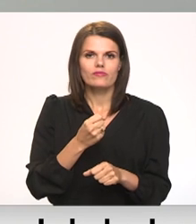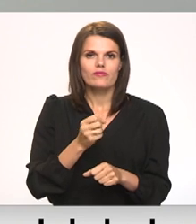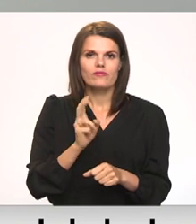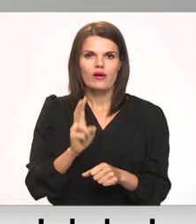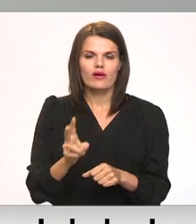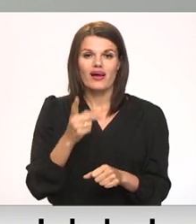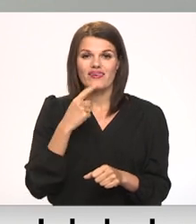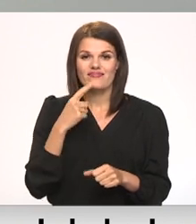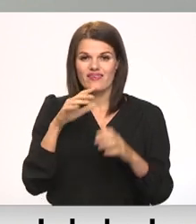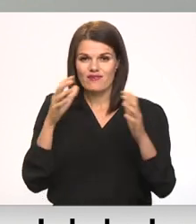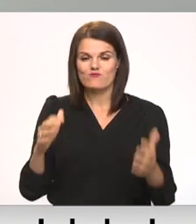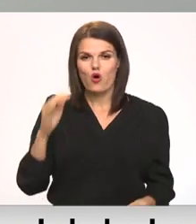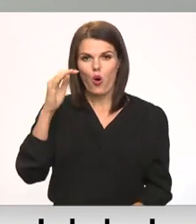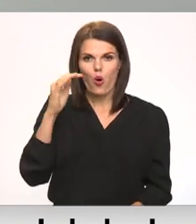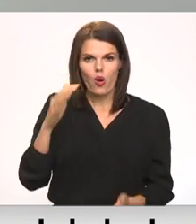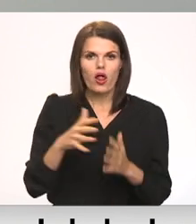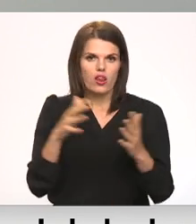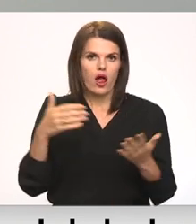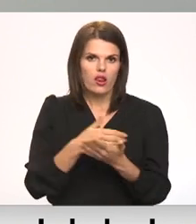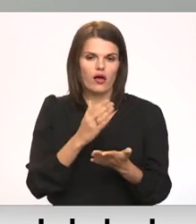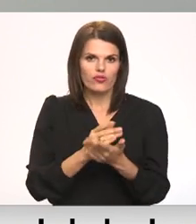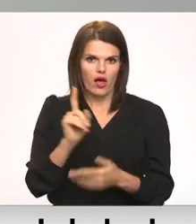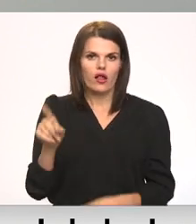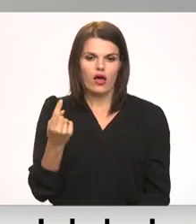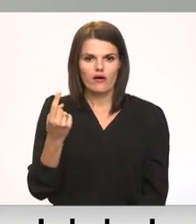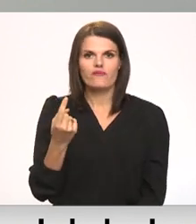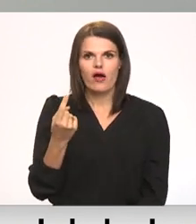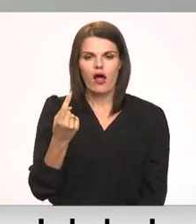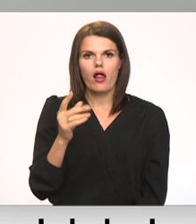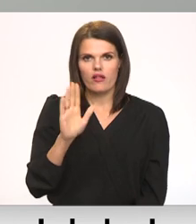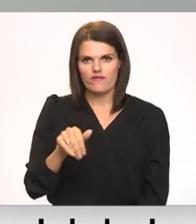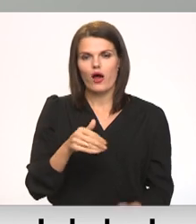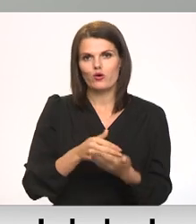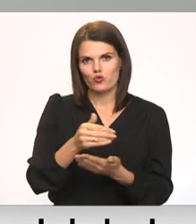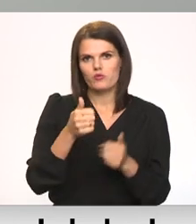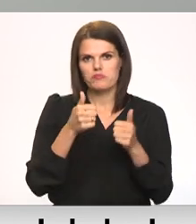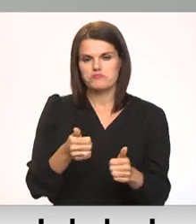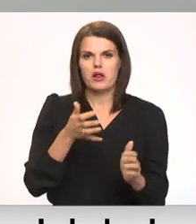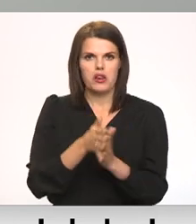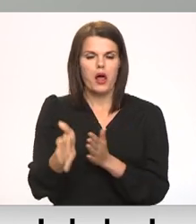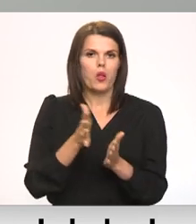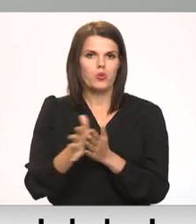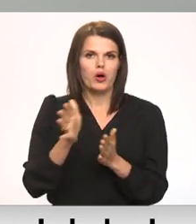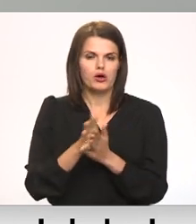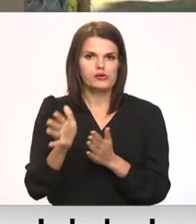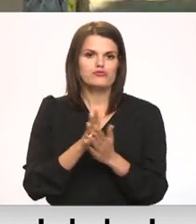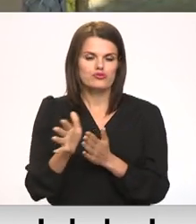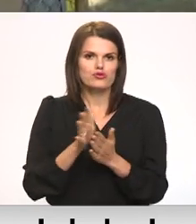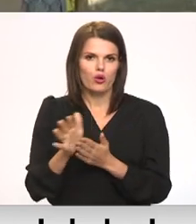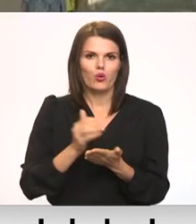viņi ir vēl, teiksim, liela daļa vēl ir, teiksim, ir nosacīt labā lietojamības